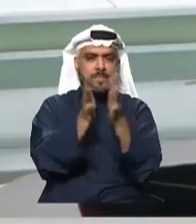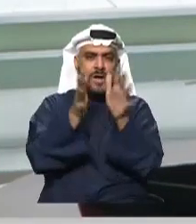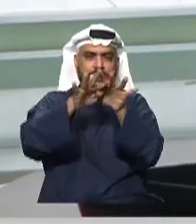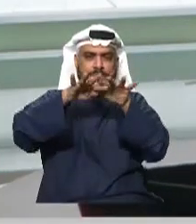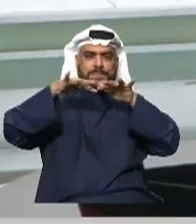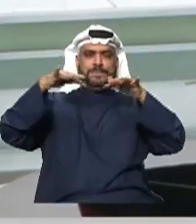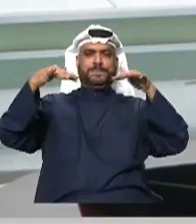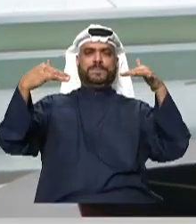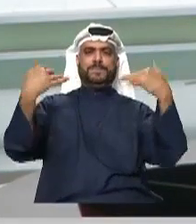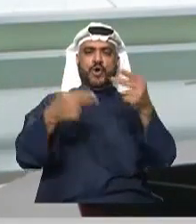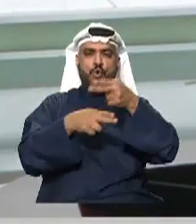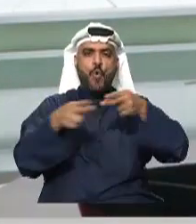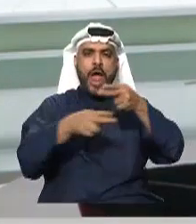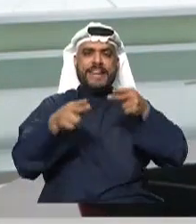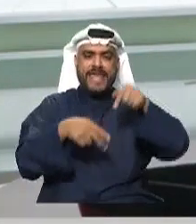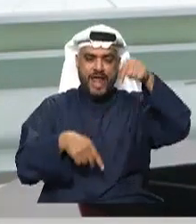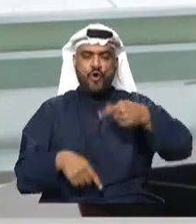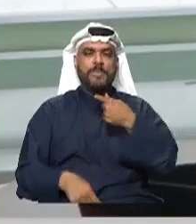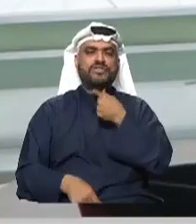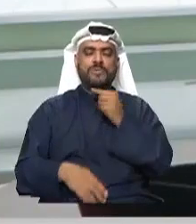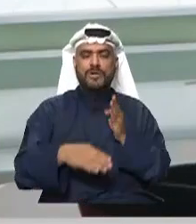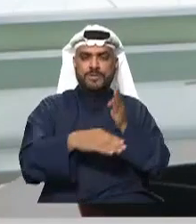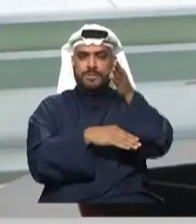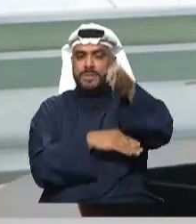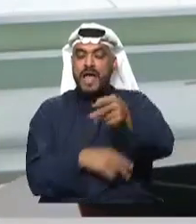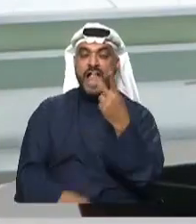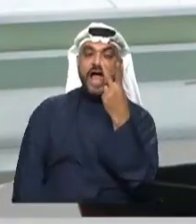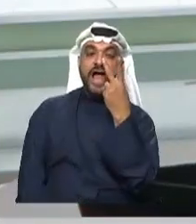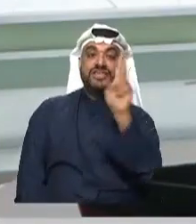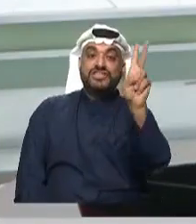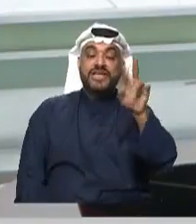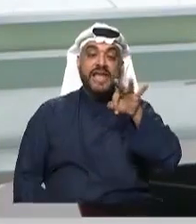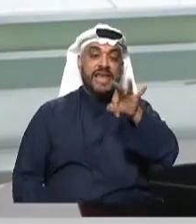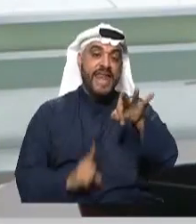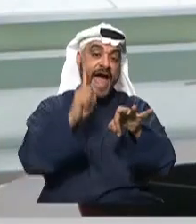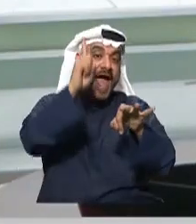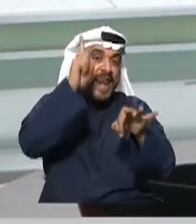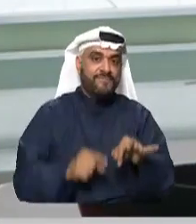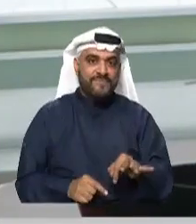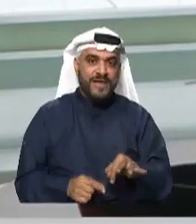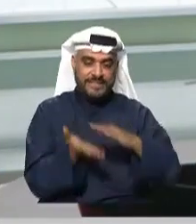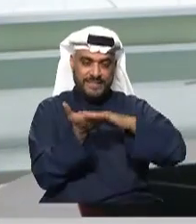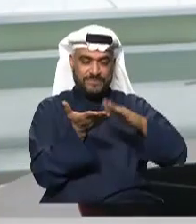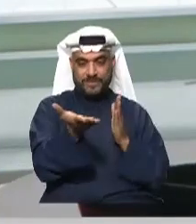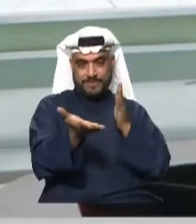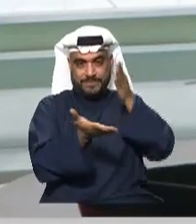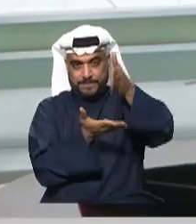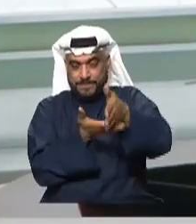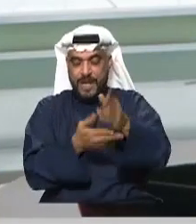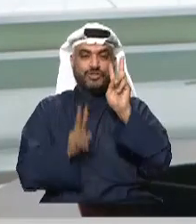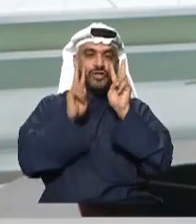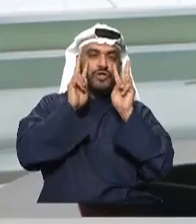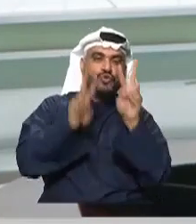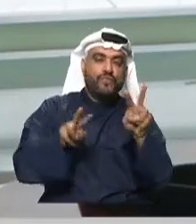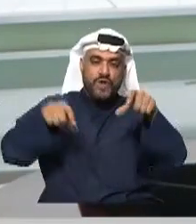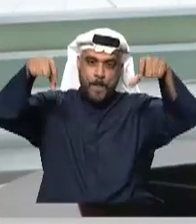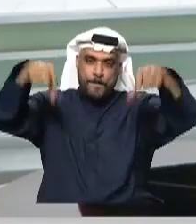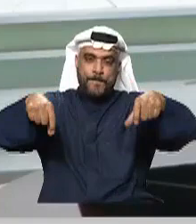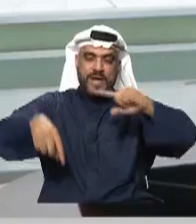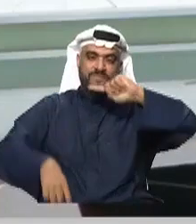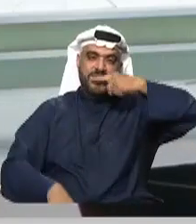من منفذ العبدلي اليوم الجمعه قرابه 20,000 شخص دخلوا الاراضي العراقيه لحضور المنافسات